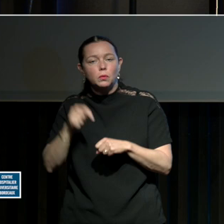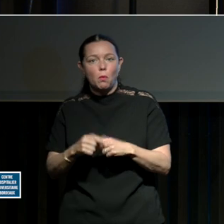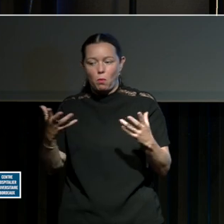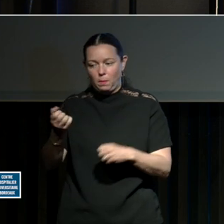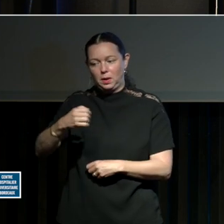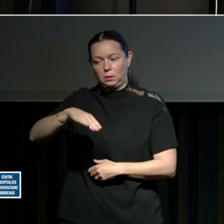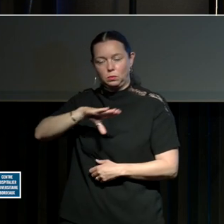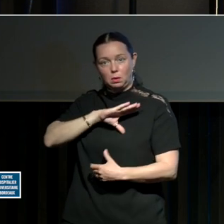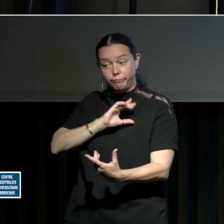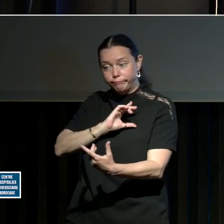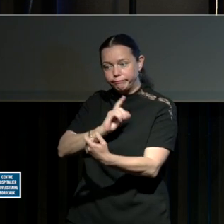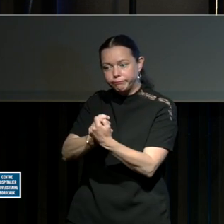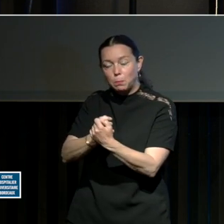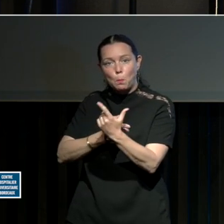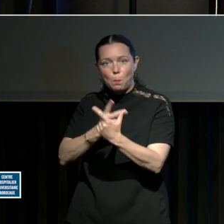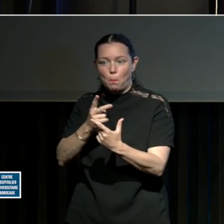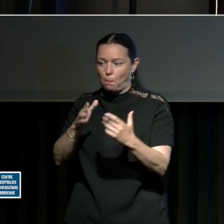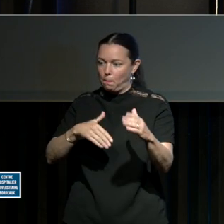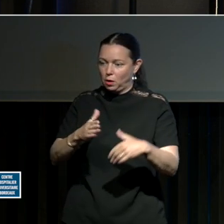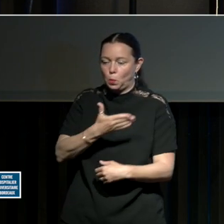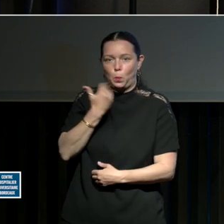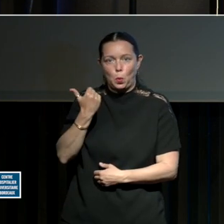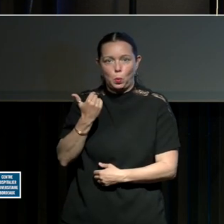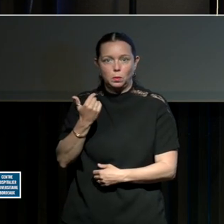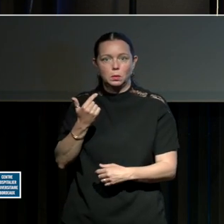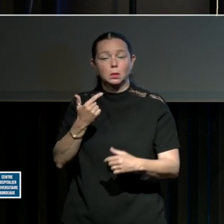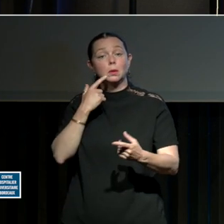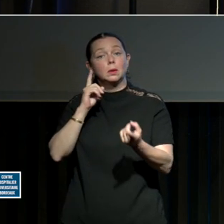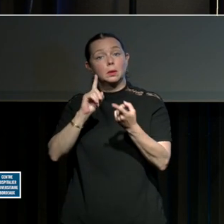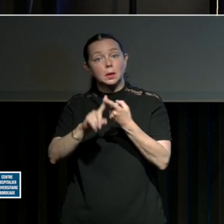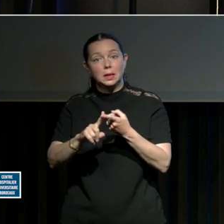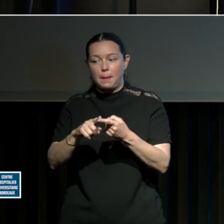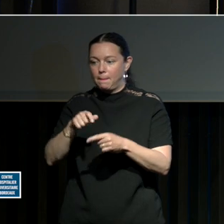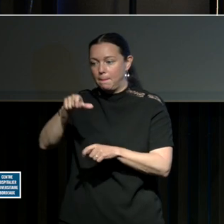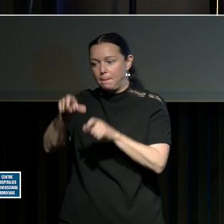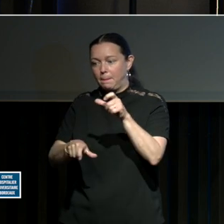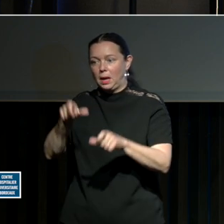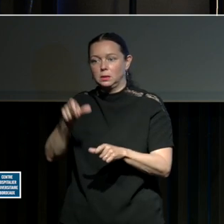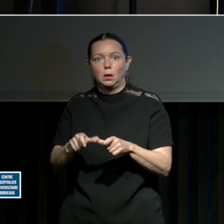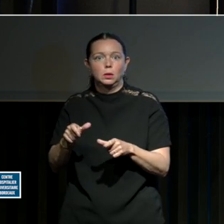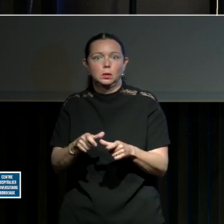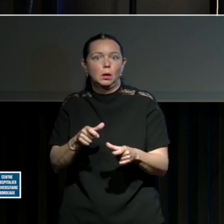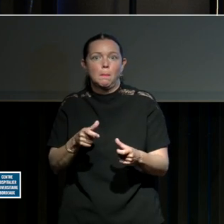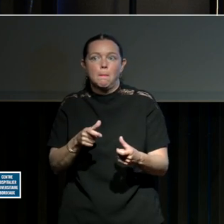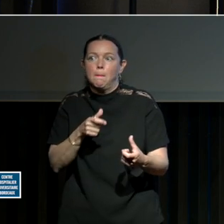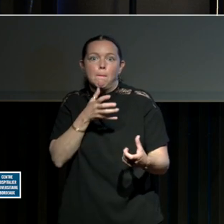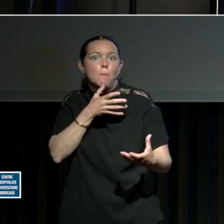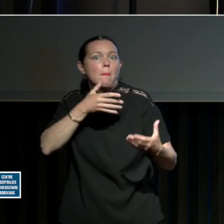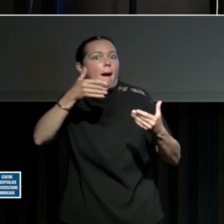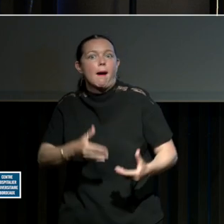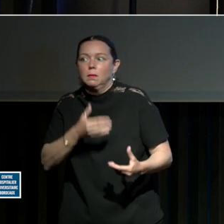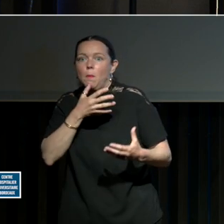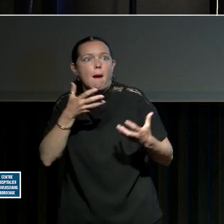prises en charge plus efficaces, centrées sur la dimension compulsive du comportement, on reverra cette